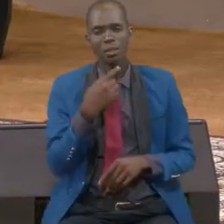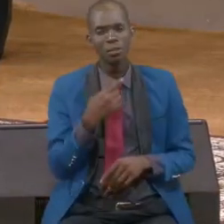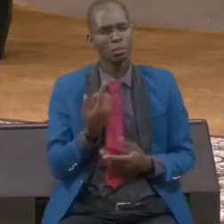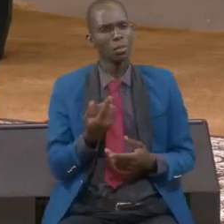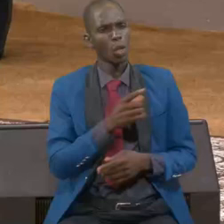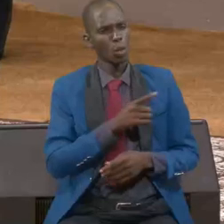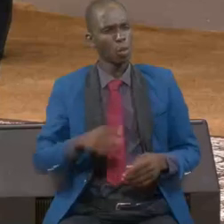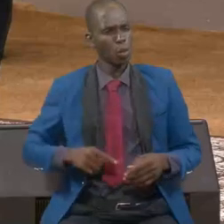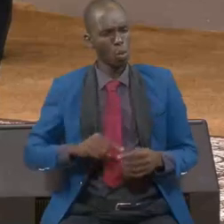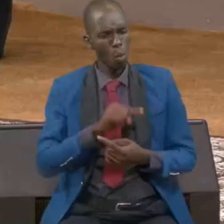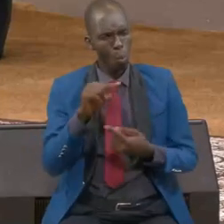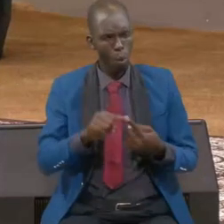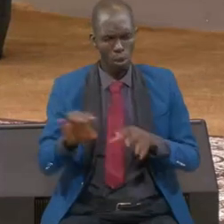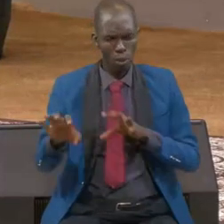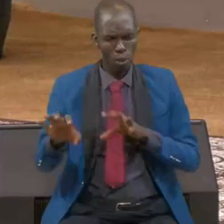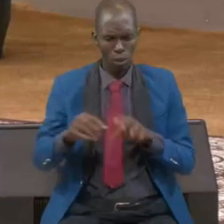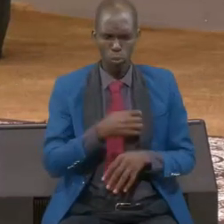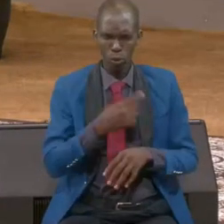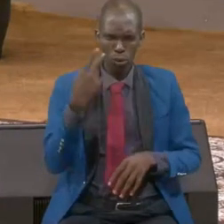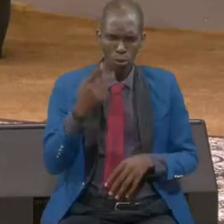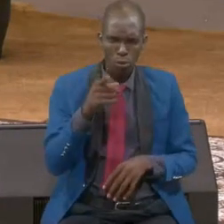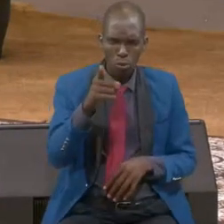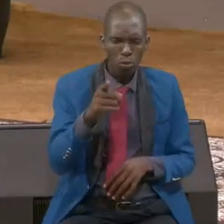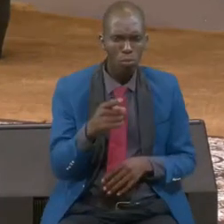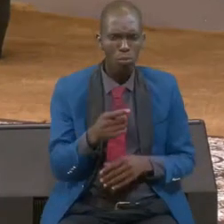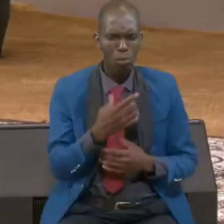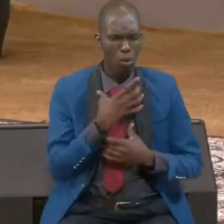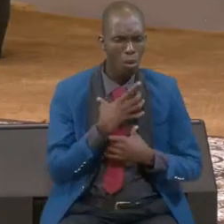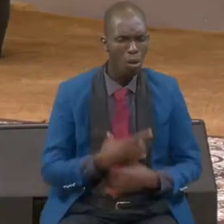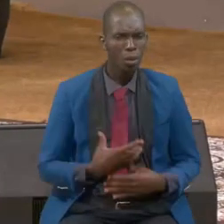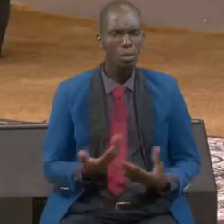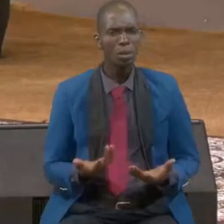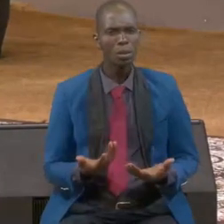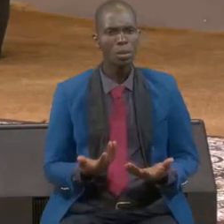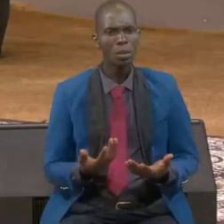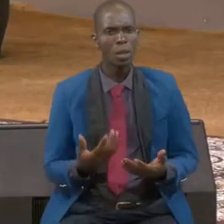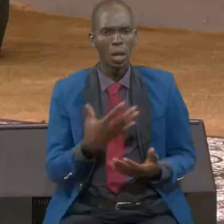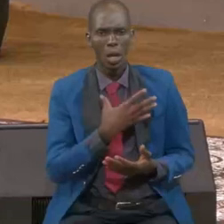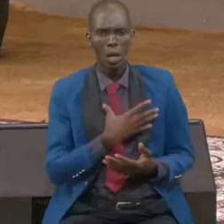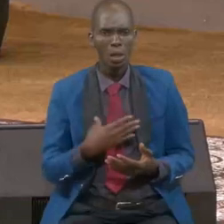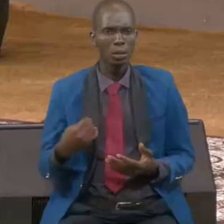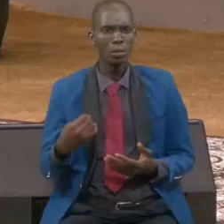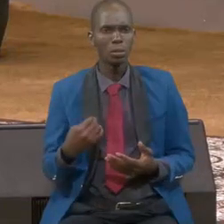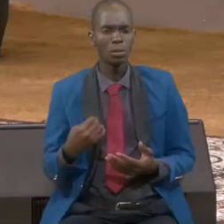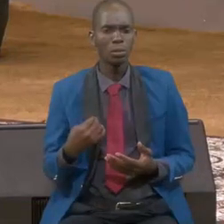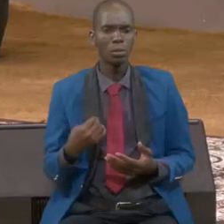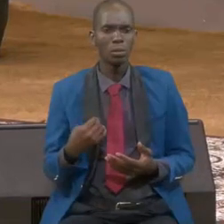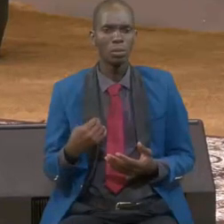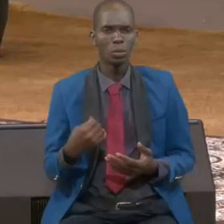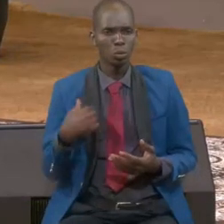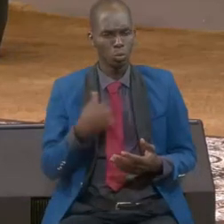les justes lui répondront. Et Seigneur, quand t'avons-nous vu avoir faim et t'avons-nous donné à